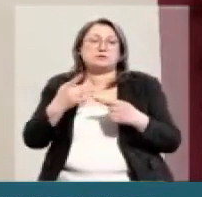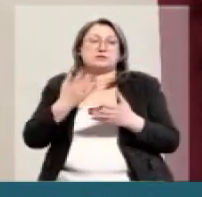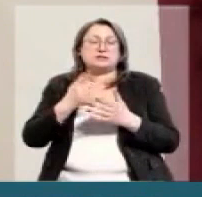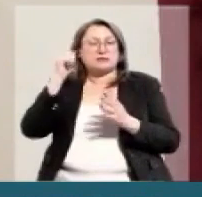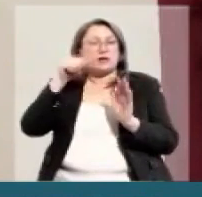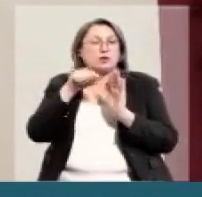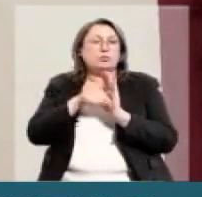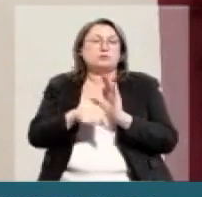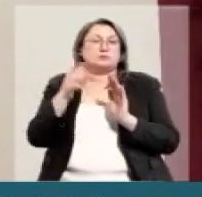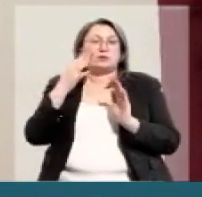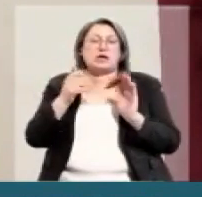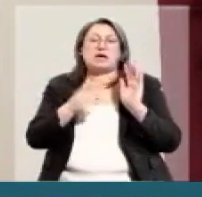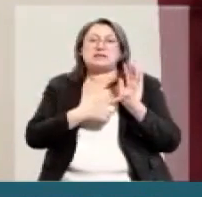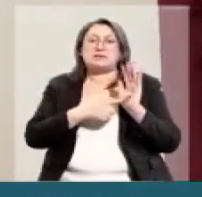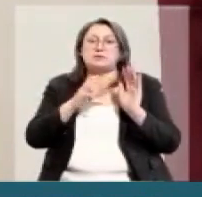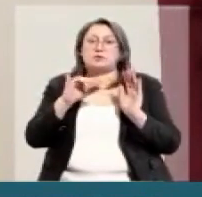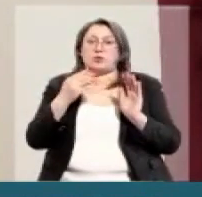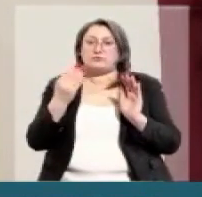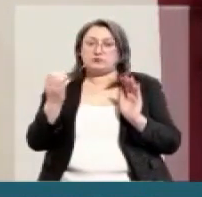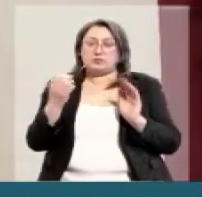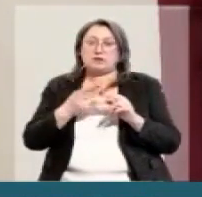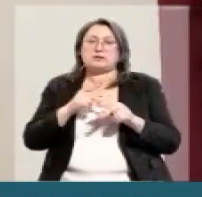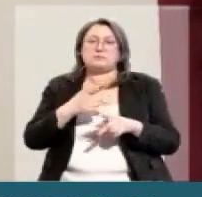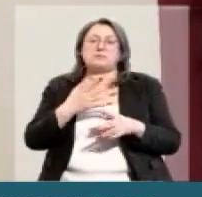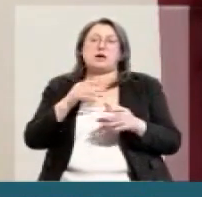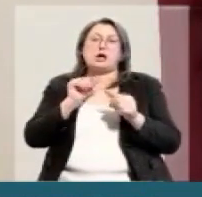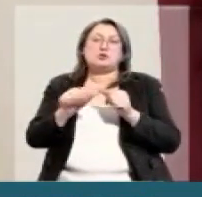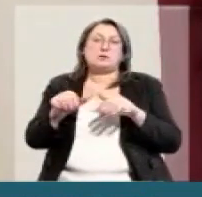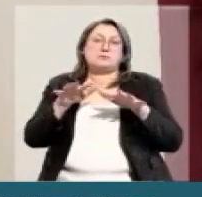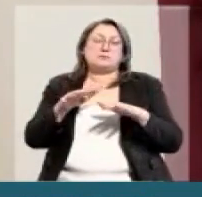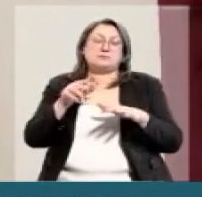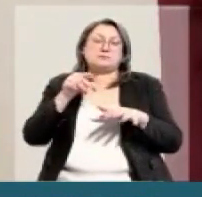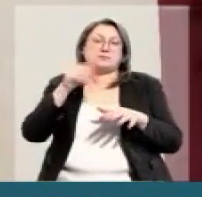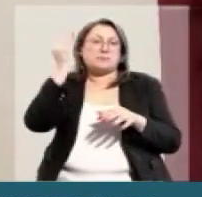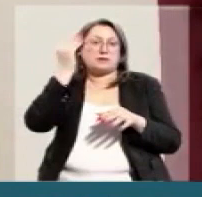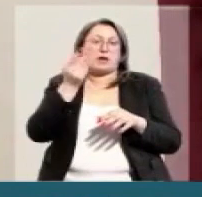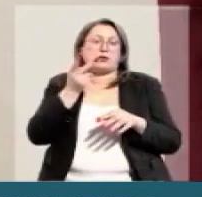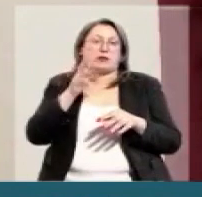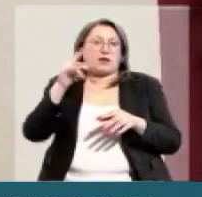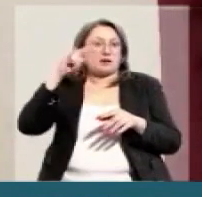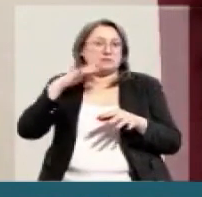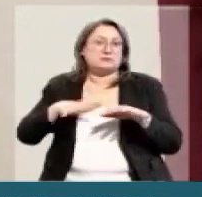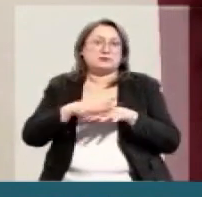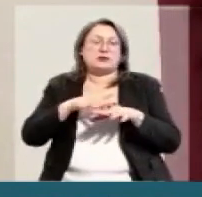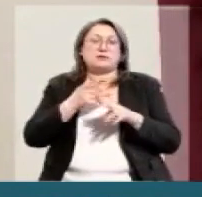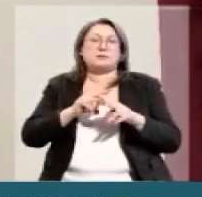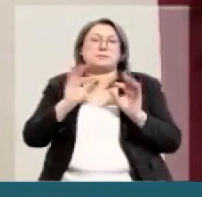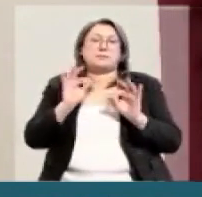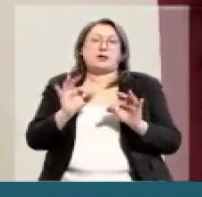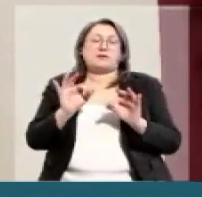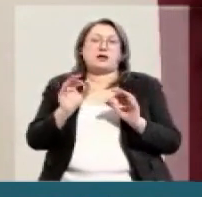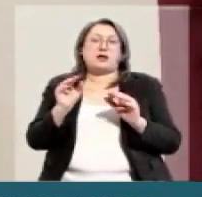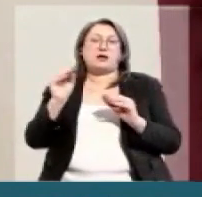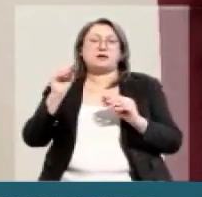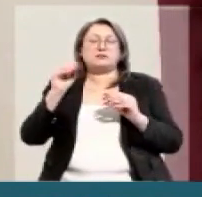алар орны ерекше. Бұл ұлттың дұрыс қалыптасуына негіз болар. Саралап, таңдалып алынған өзіндік мағынасы бар символ. Рухани